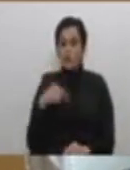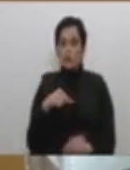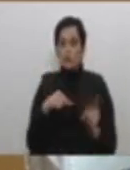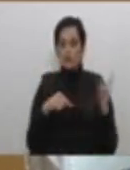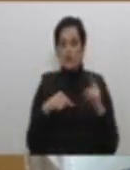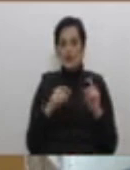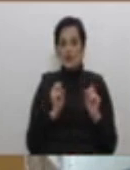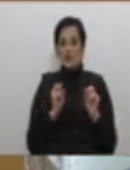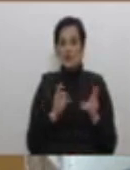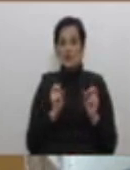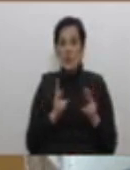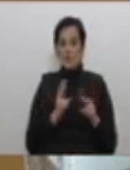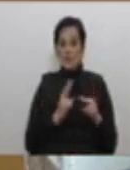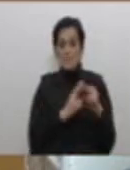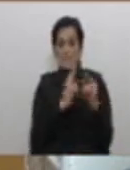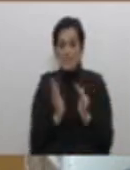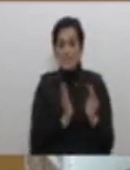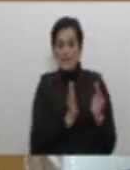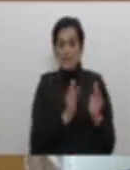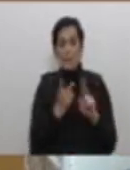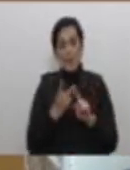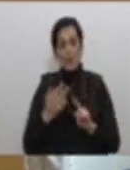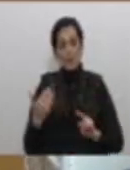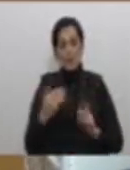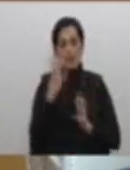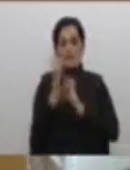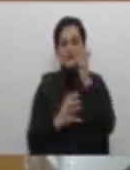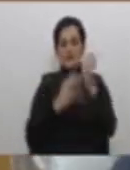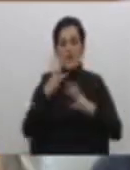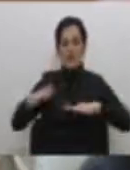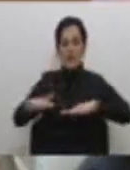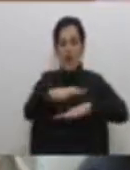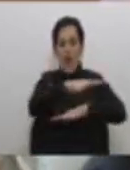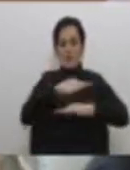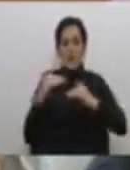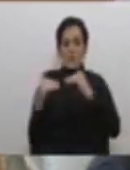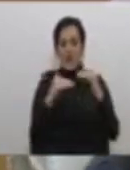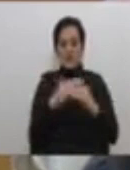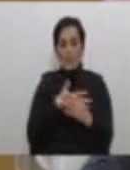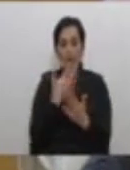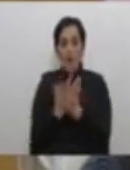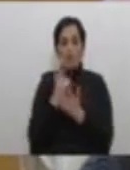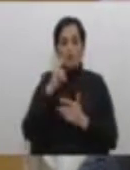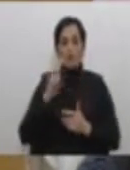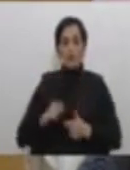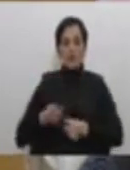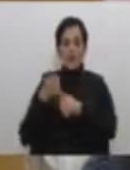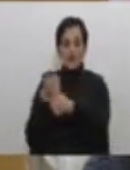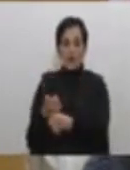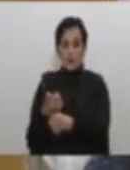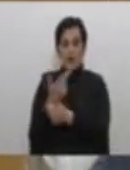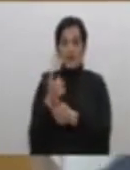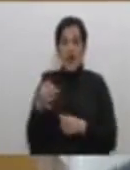საფრთხეების მინიმიზება, ხოლო მეორე მხრივ საერთაშორისო ასპარეზზე მაქსიმალური აქტიურობა უკრაინის დასახმარებლად და